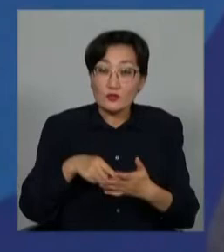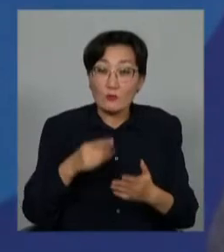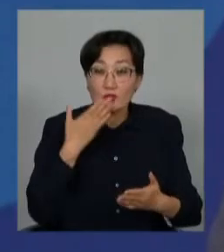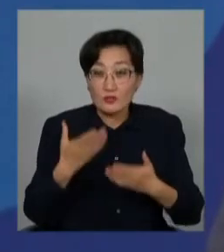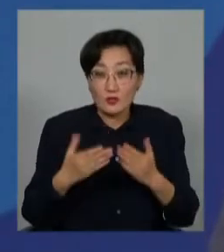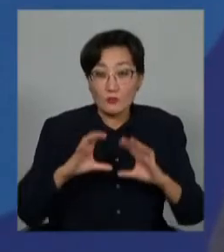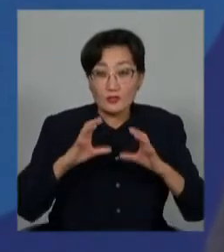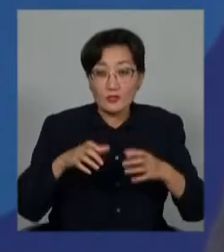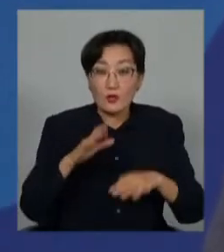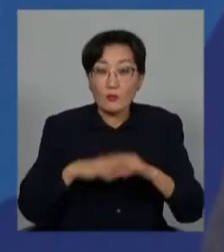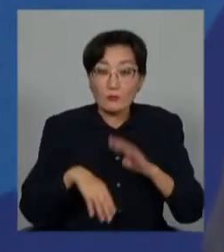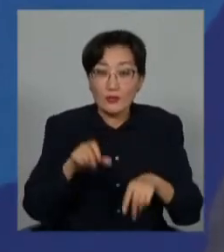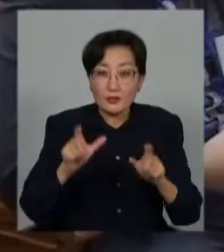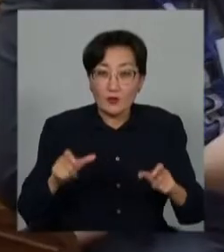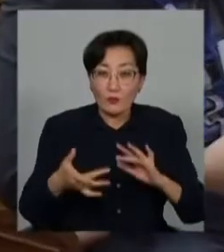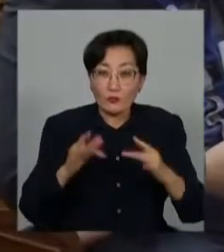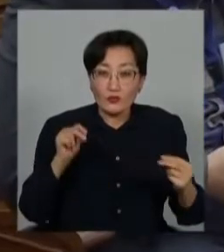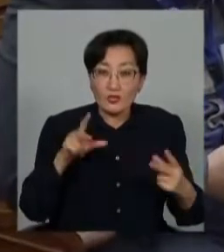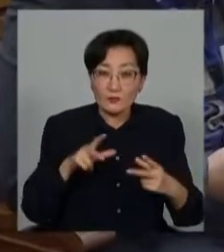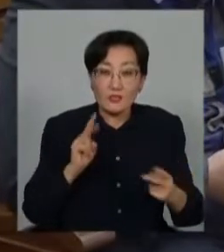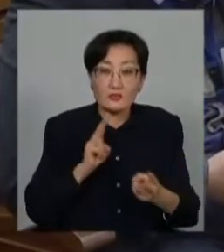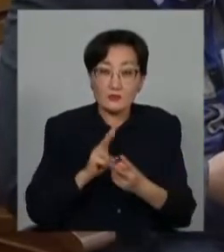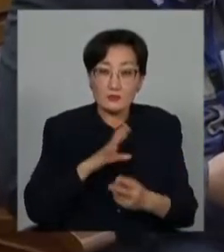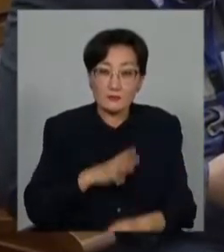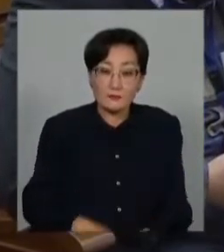қойып, әлемдік практиктермен онлайн тілдесті.